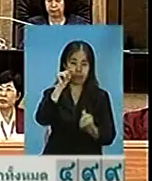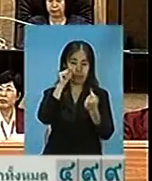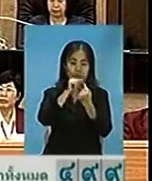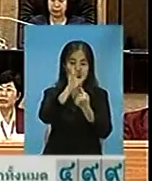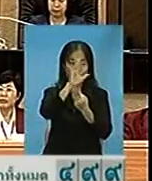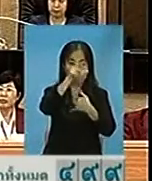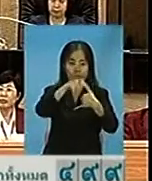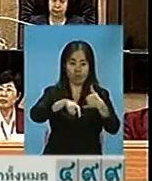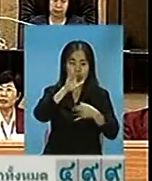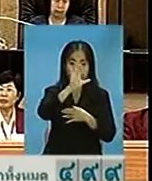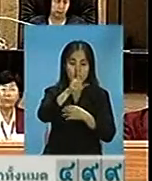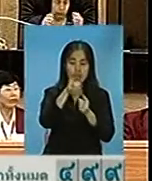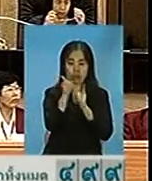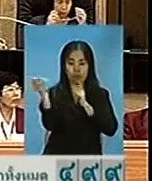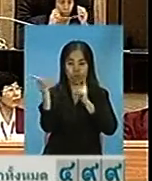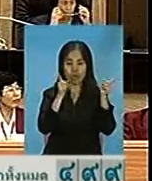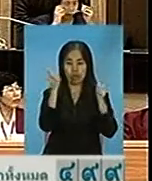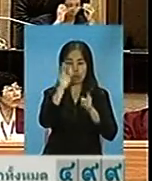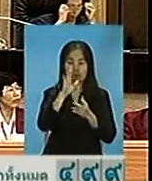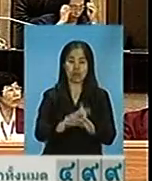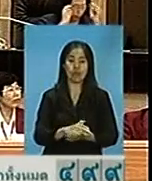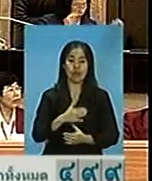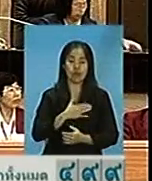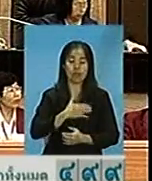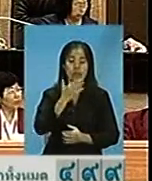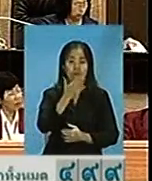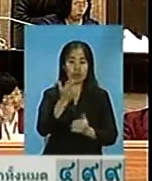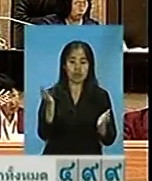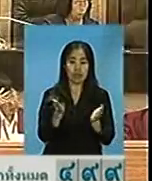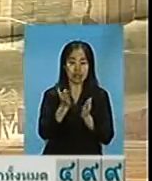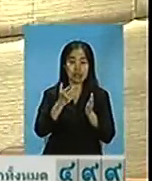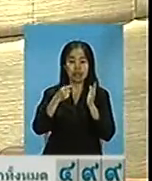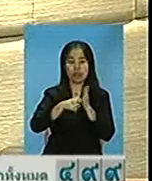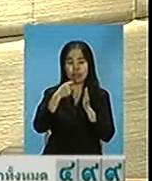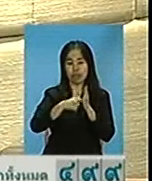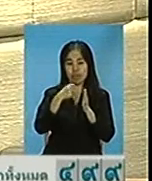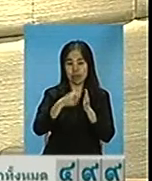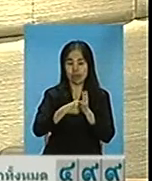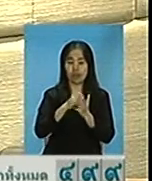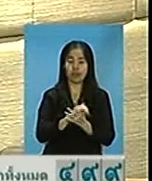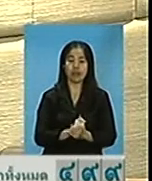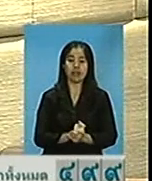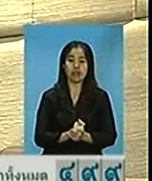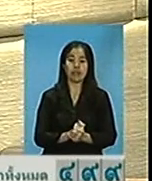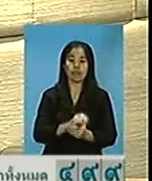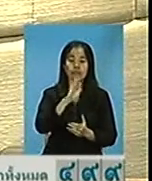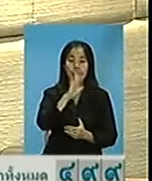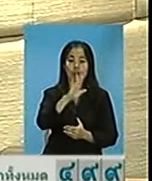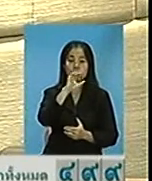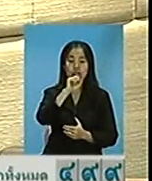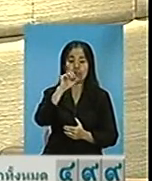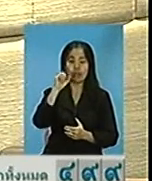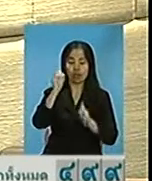ธานครับผมจึงขอสนับสนุนเหตุและผลของสสรุ่นพี่ทั้งส